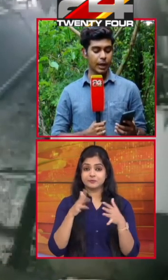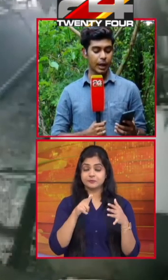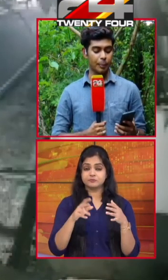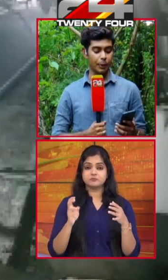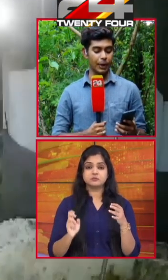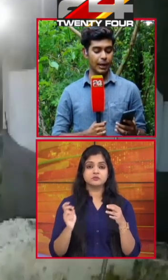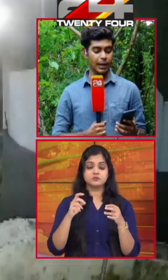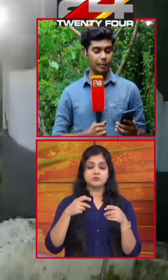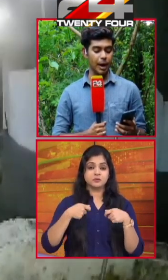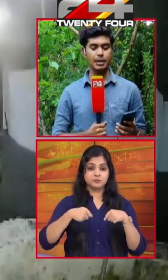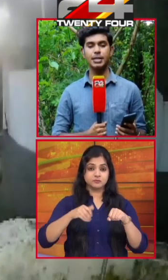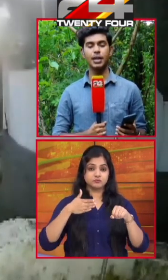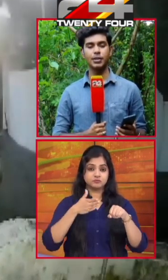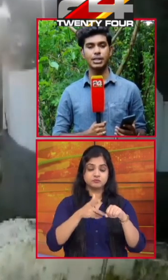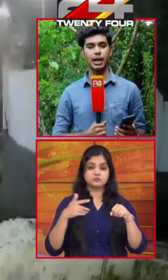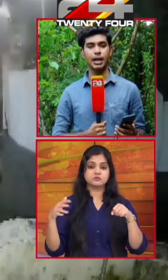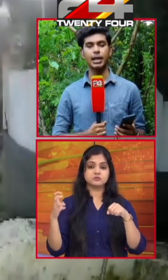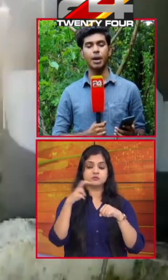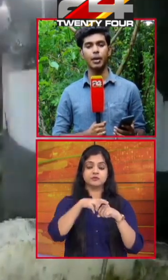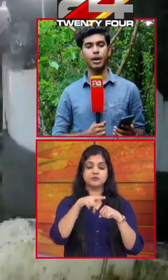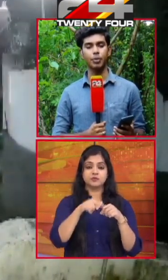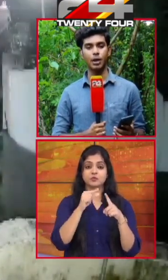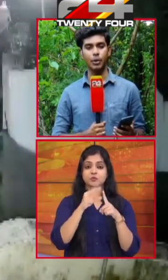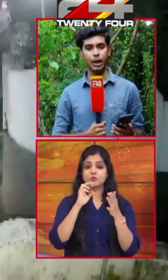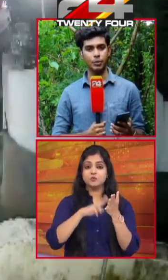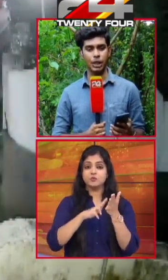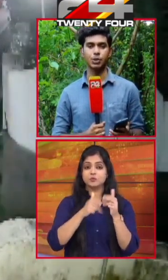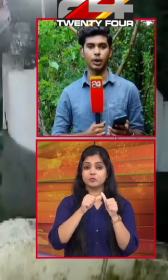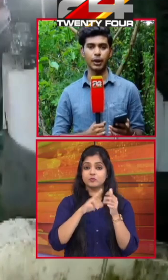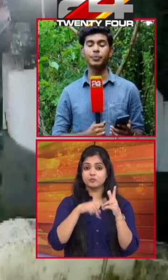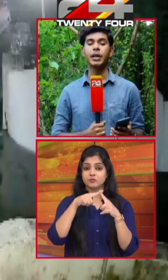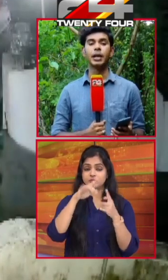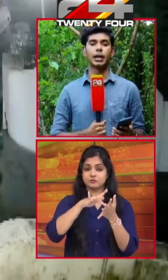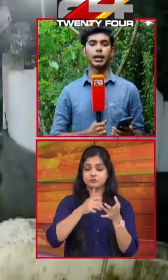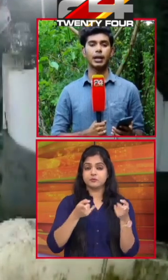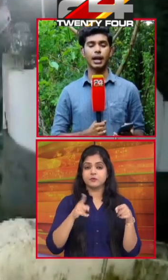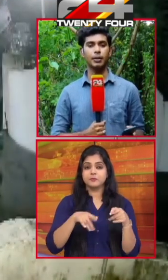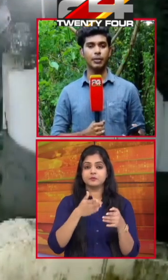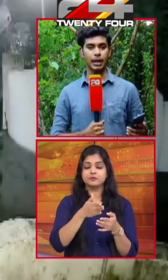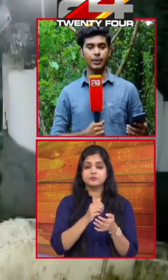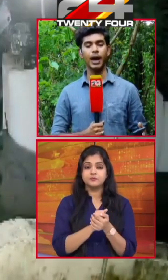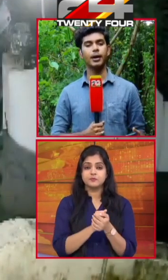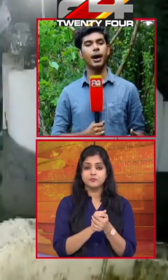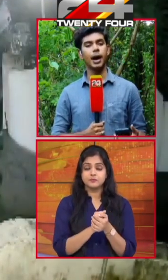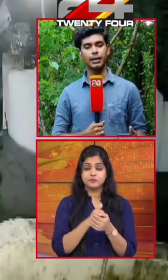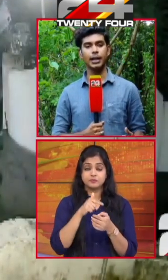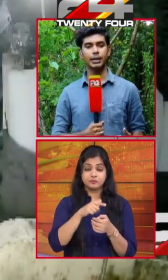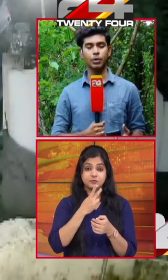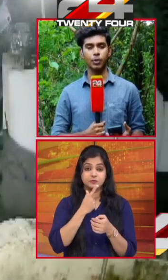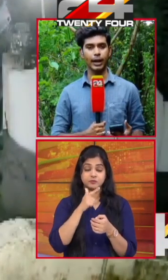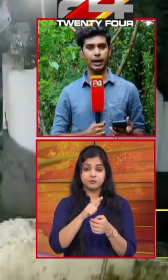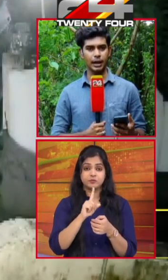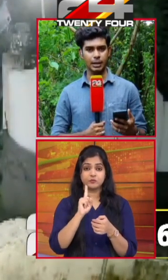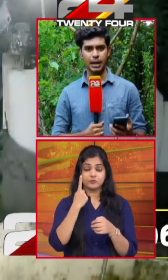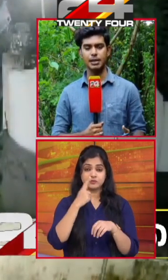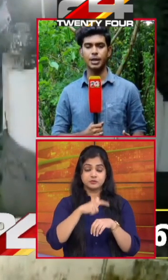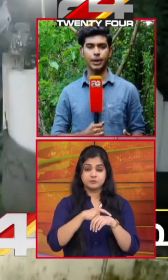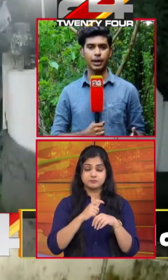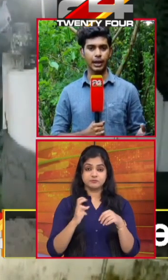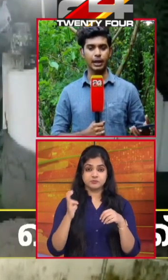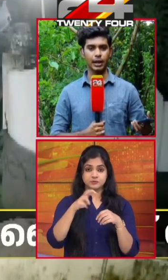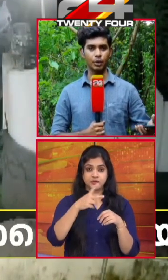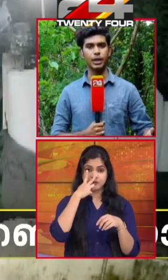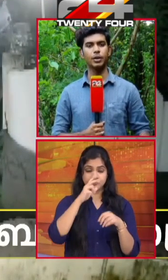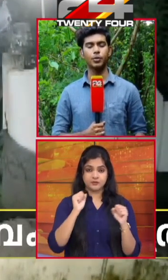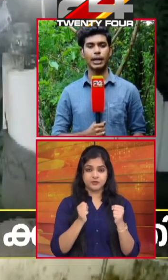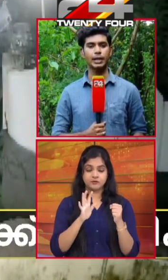ചാടുകയായിരുന്നു. പൊന്നാനി മാറഞ്ചേരിയിൽ വെച്ചിട്ടാണ് ഈ അപകടം ഉണ്ടാവുകയും ചെയ്തിട്ടുള്ളത്. കാരണം ഈ നായ ആദ്യഘട്ടത്തിൽ കുറുകെ ചാടാൻ